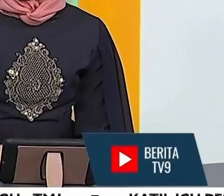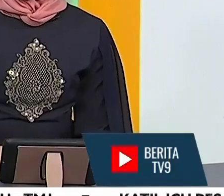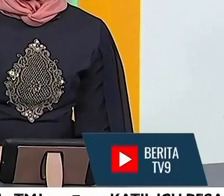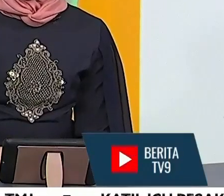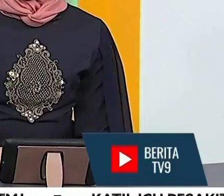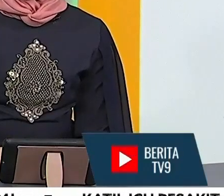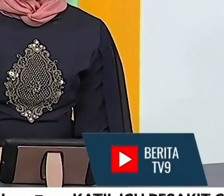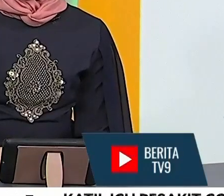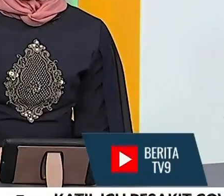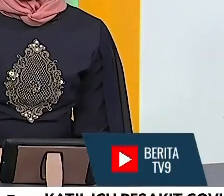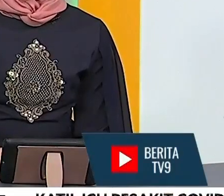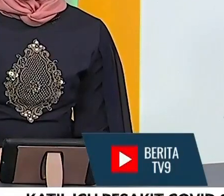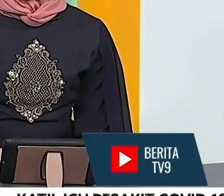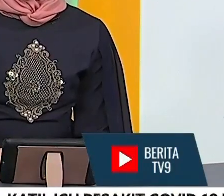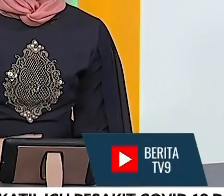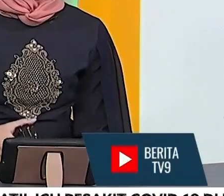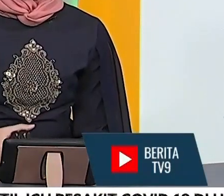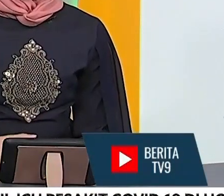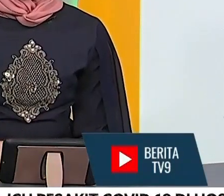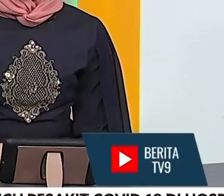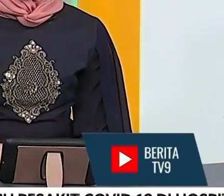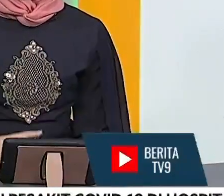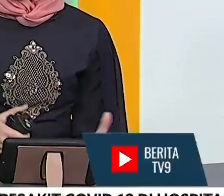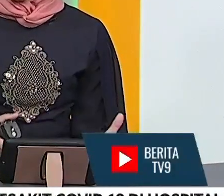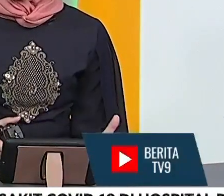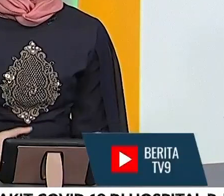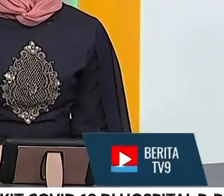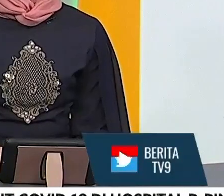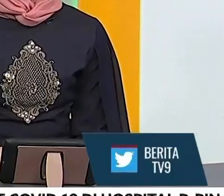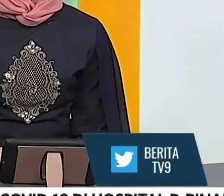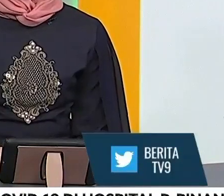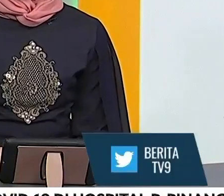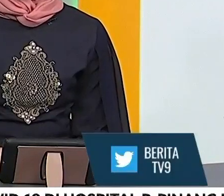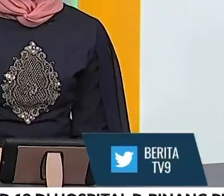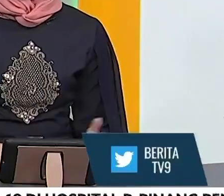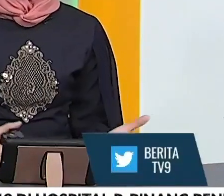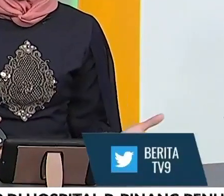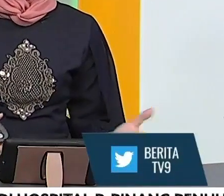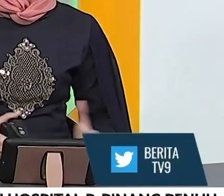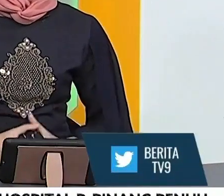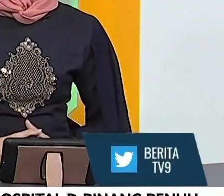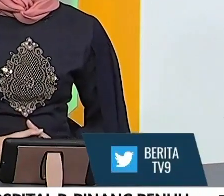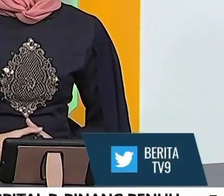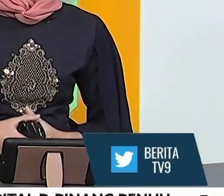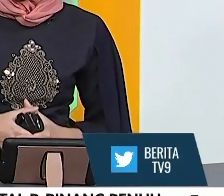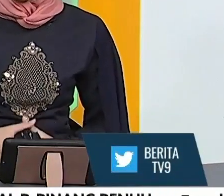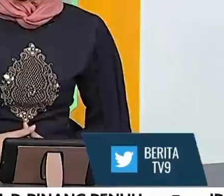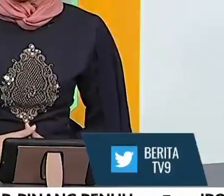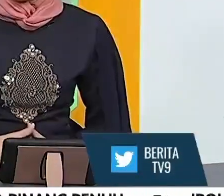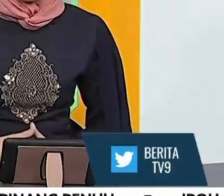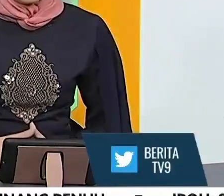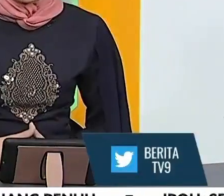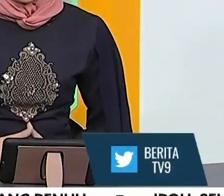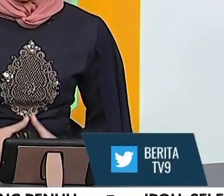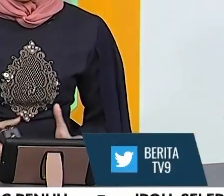Dalam ucapannya itu, Datuk Seri Ismail menetapkan setiap kementerian perlu membuktikan pencapaian awal dalam tempoh 100